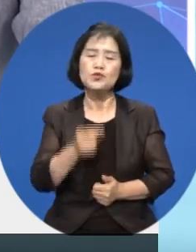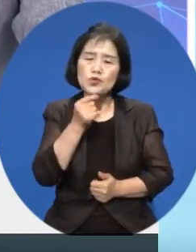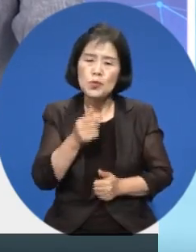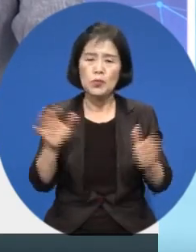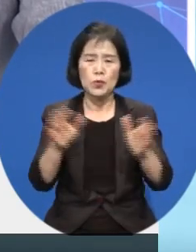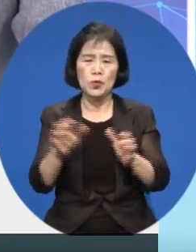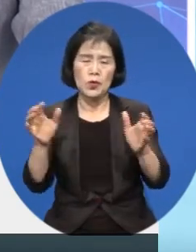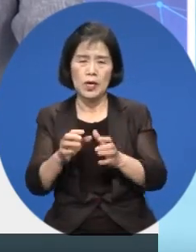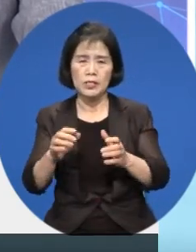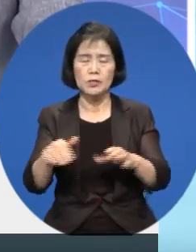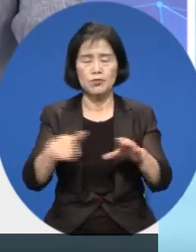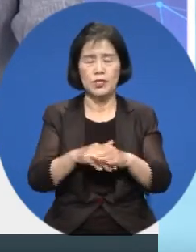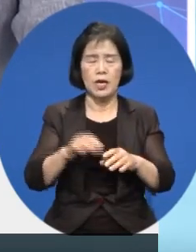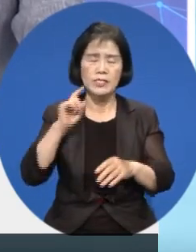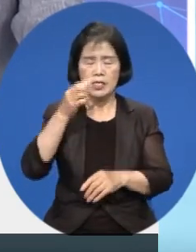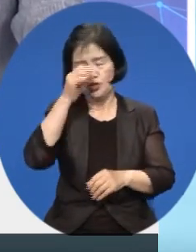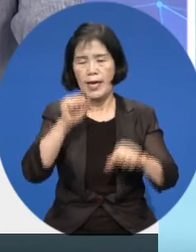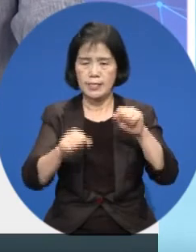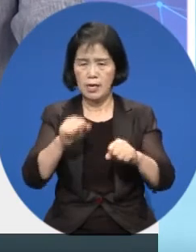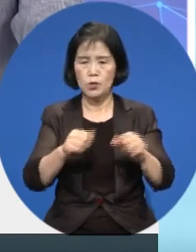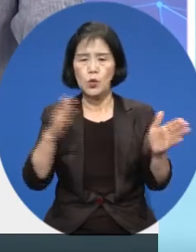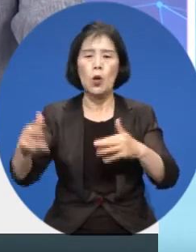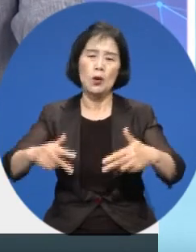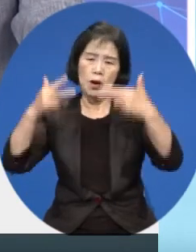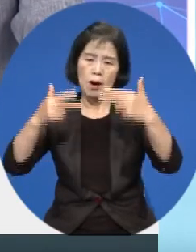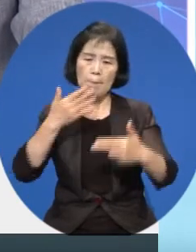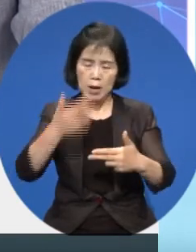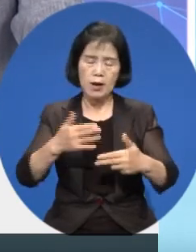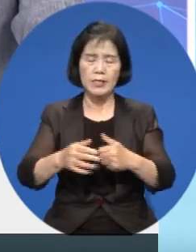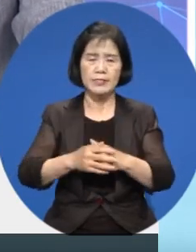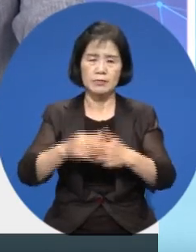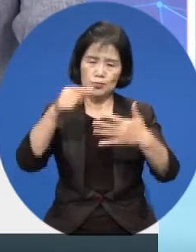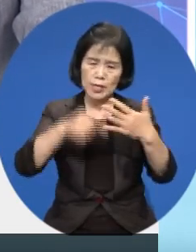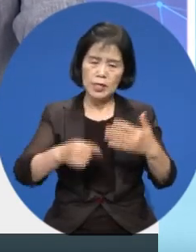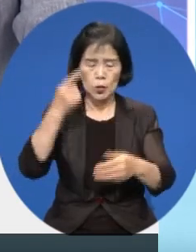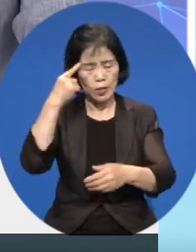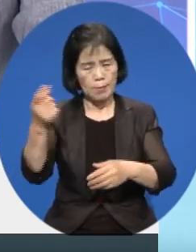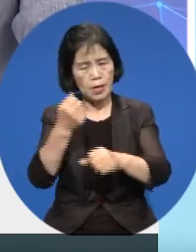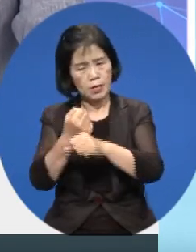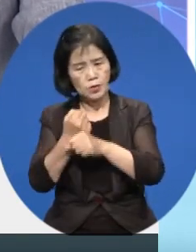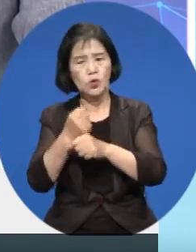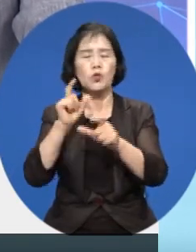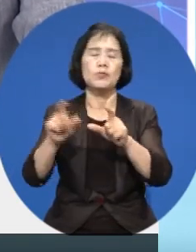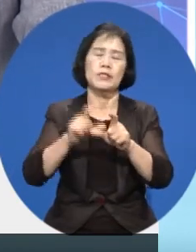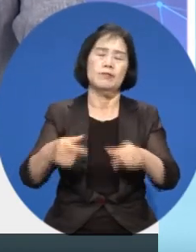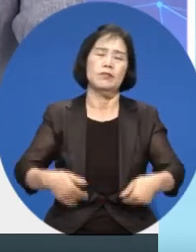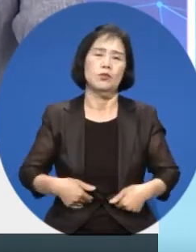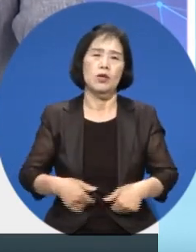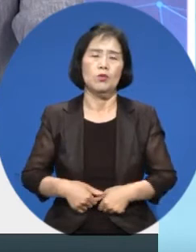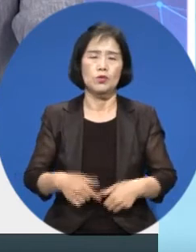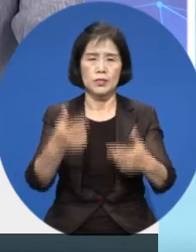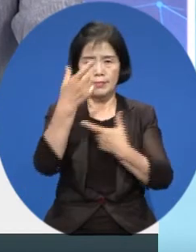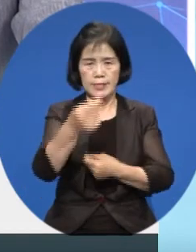문화예술 행사를 진행하고 또한 피드백 활동을 할 수 있는 플랫폼의 개발 이라던지 다양한 방법을 고민해야 하고 이에 맞는